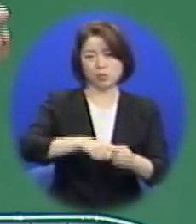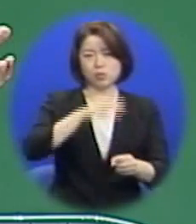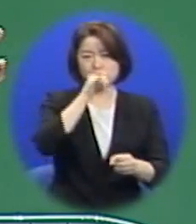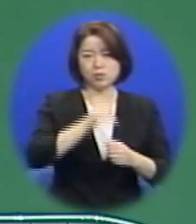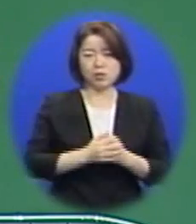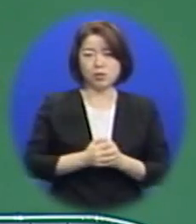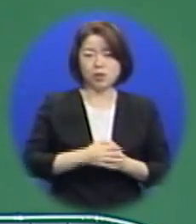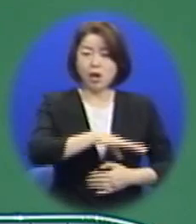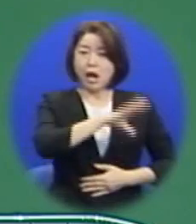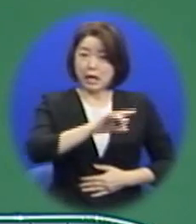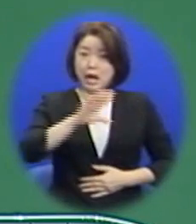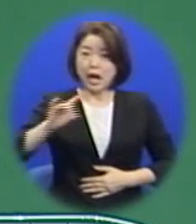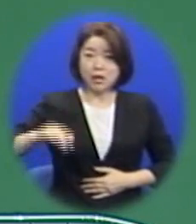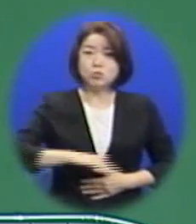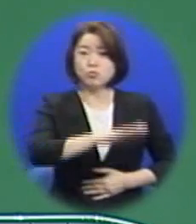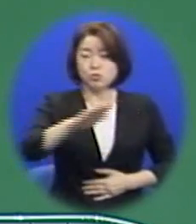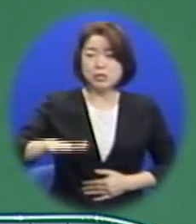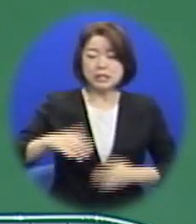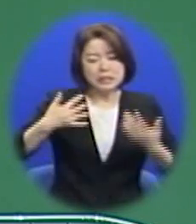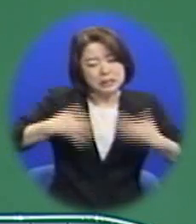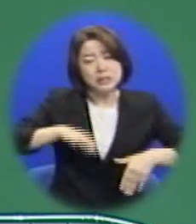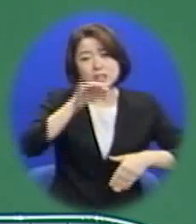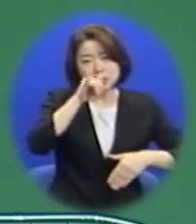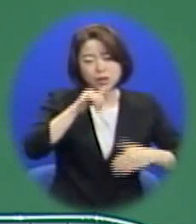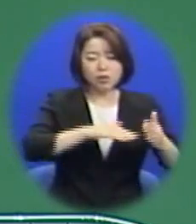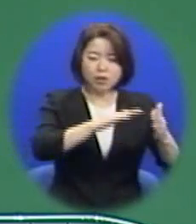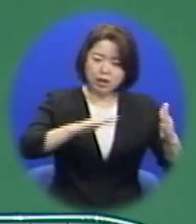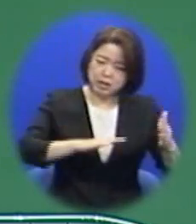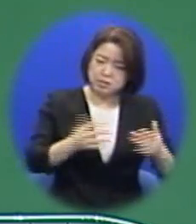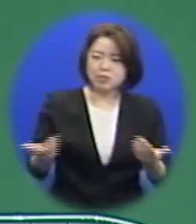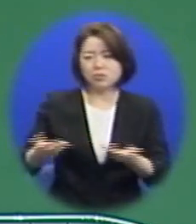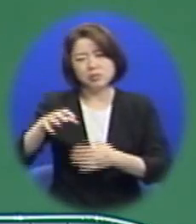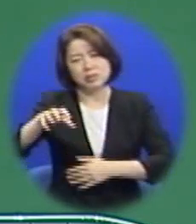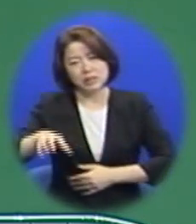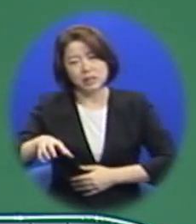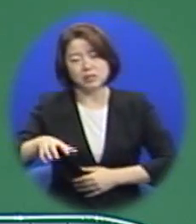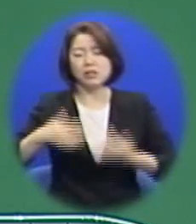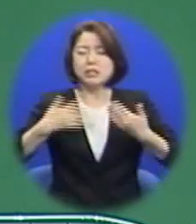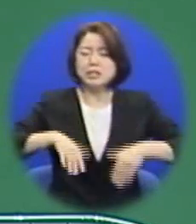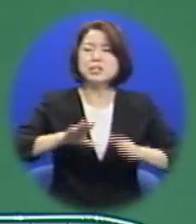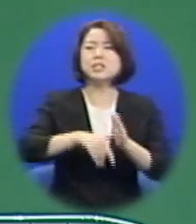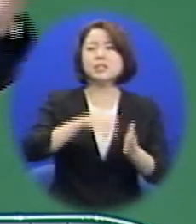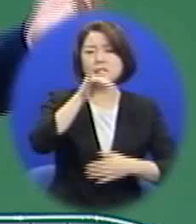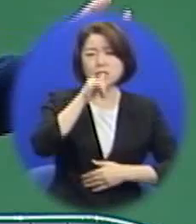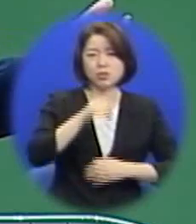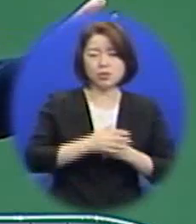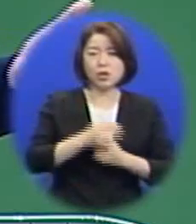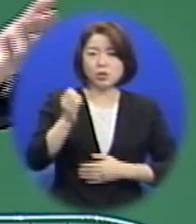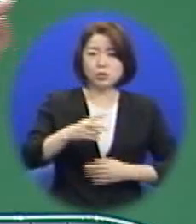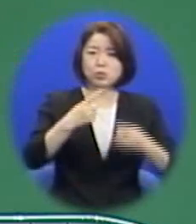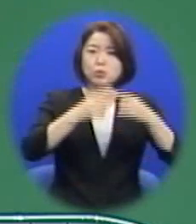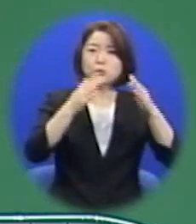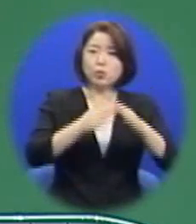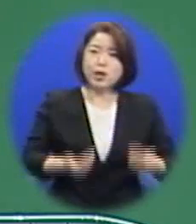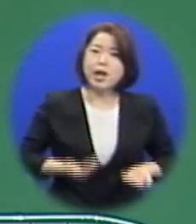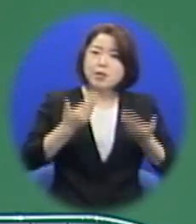때때로 지칠 때가 있잖아요. 가정일도 지치고 직장일도 지치고 때때로는 교회 봉사를 할